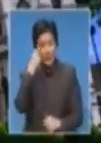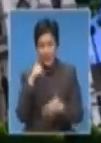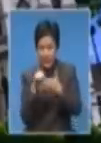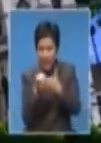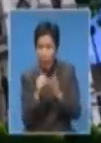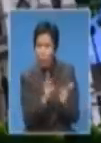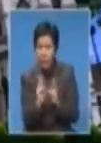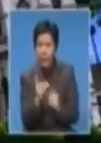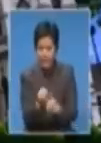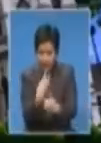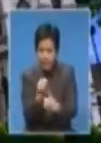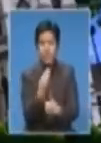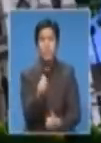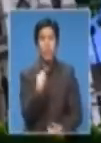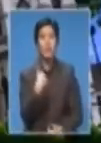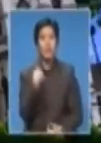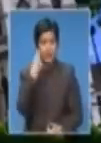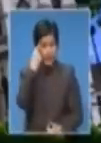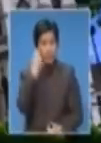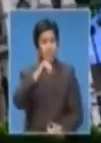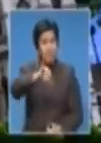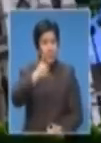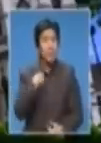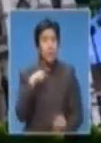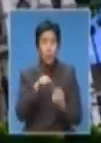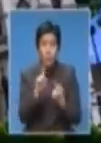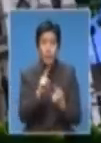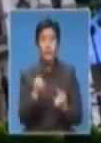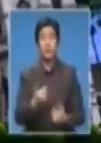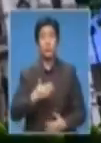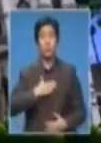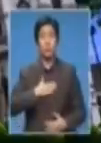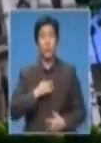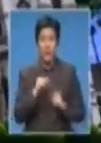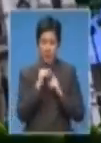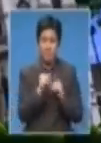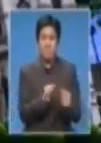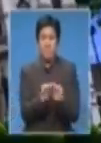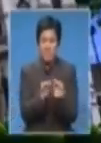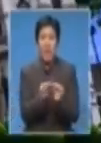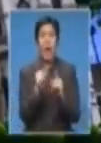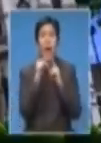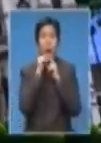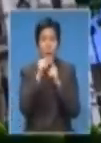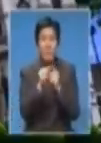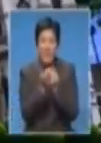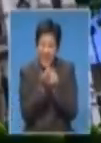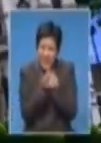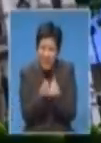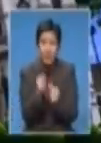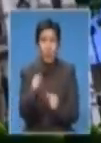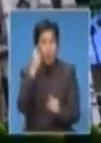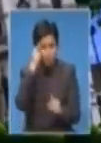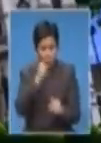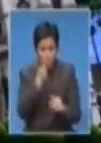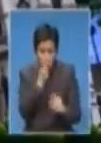าไปด้วยนอกจากเสนอปัญหาอย่างเดียวนะครับบางครั้งเนี่ยผมก็ใช้คำชี้แจงค่อนข้างจะละเอียดนะครับท่านก็ต้องตีความ